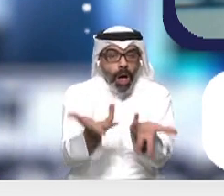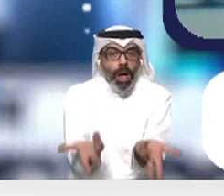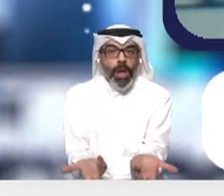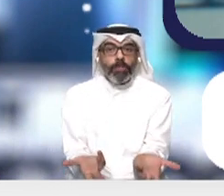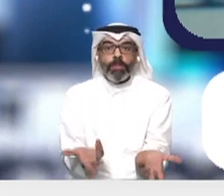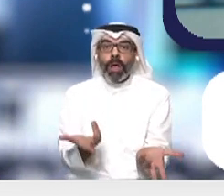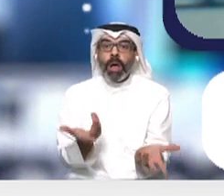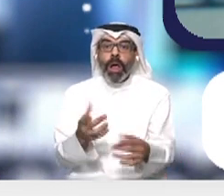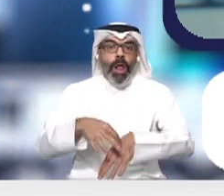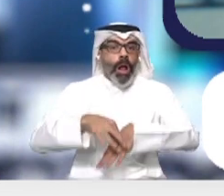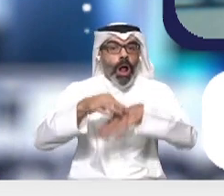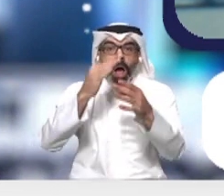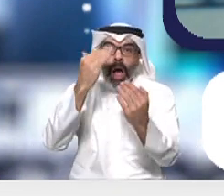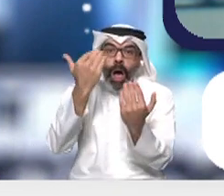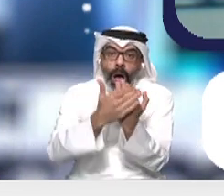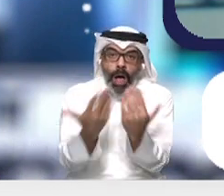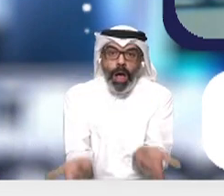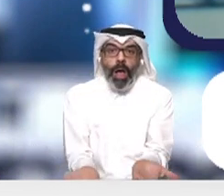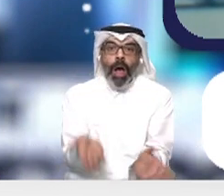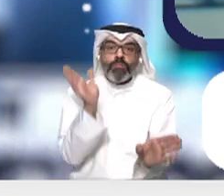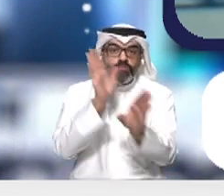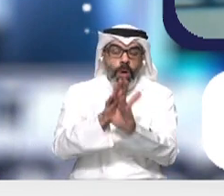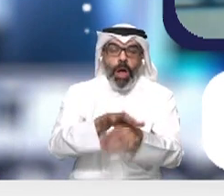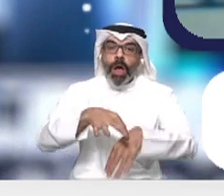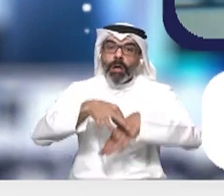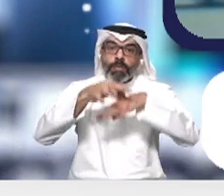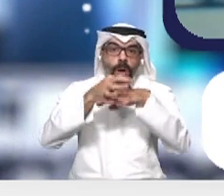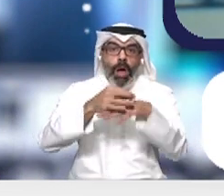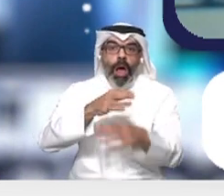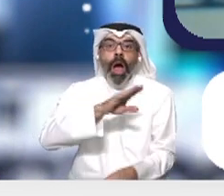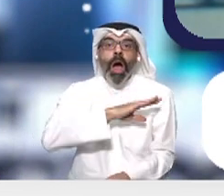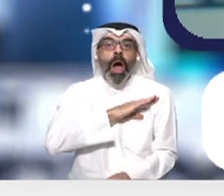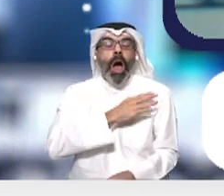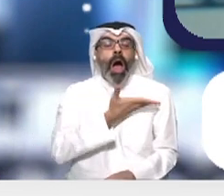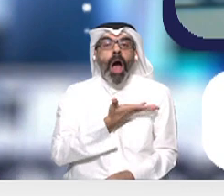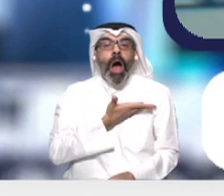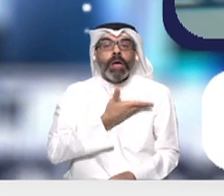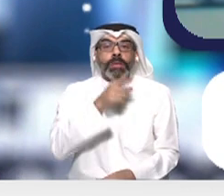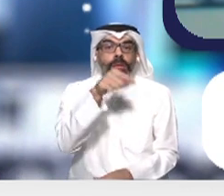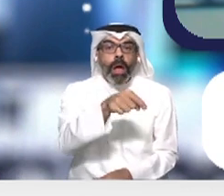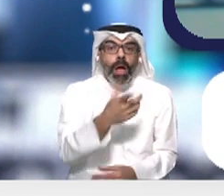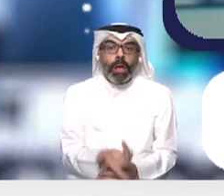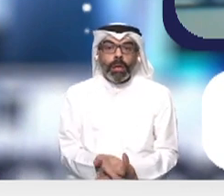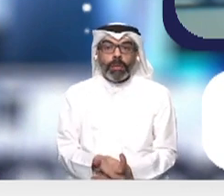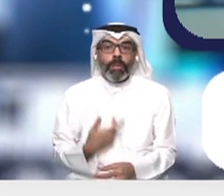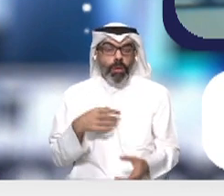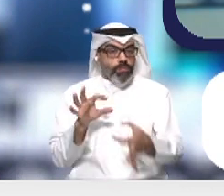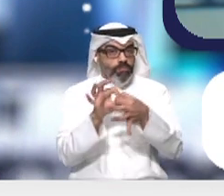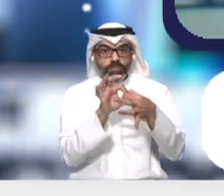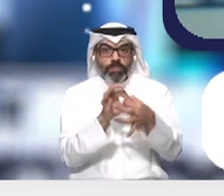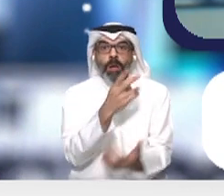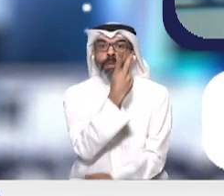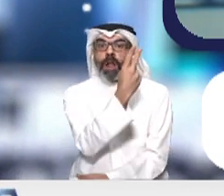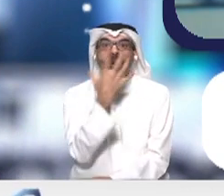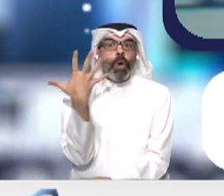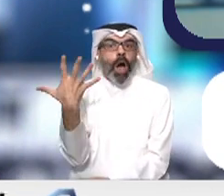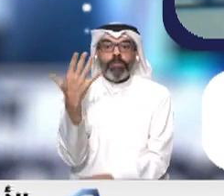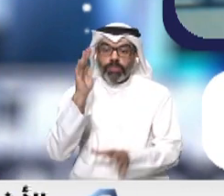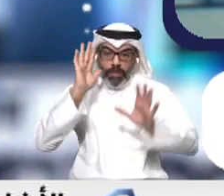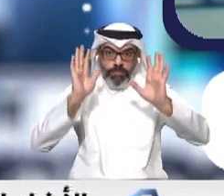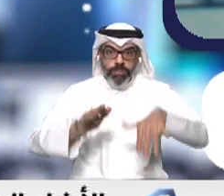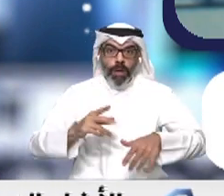والحالات الإنسانية التي خاصة في غزة. مصر ملتزمة باتفاق المعابر 2005، وأعلنت مرارا